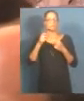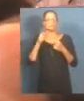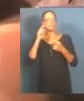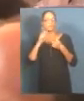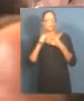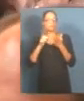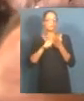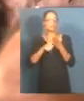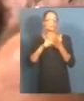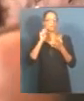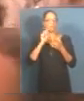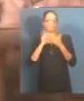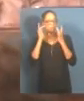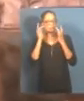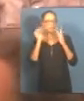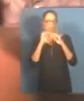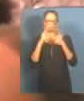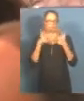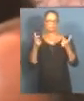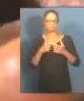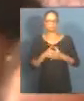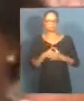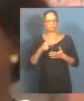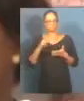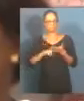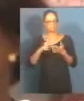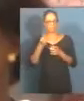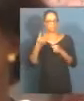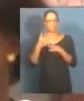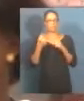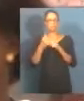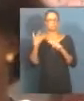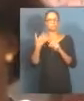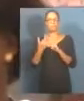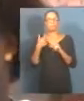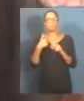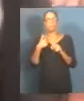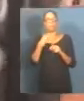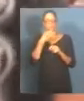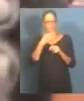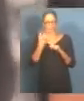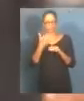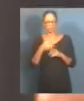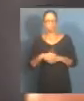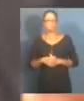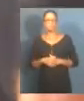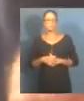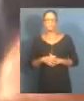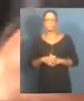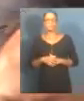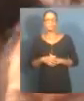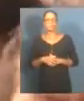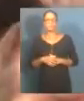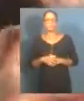identitaire, comme question culturelle, etc. C'est vrai qu'il y a quelques années, je m'étais laissé aller à dire qu'il fallait